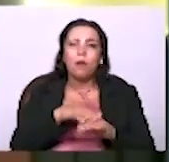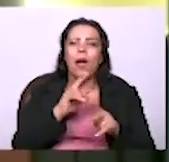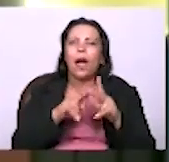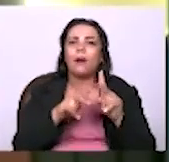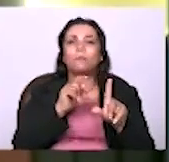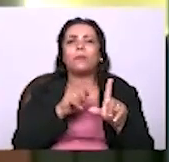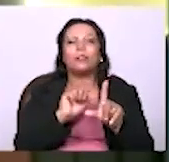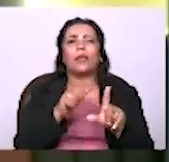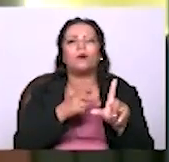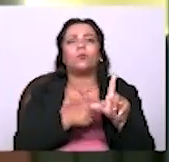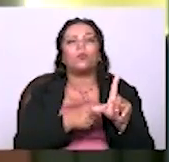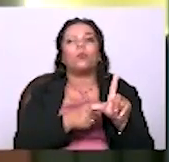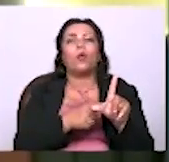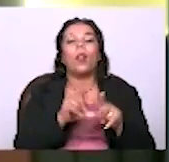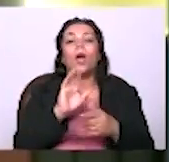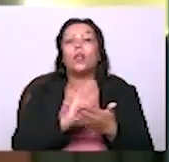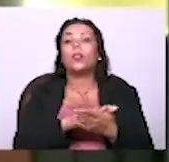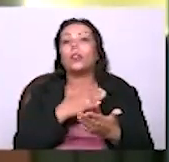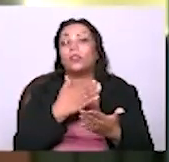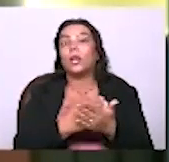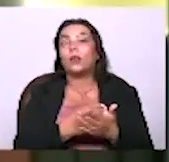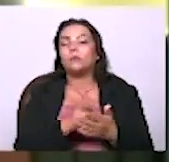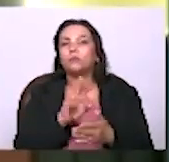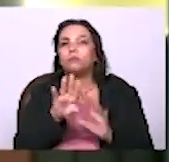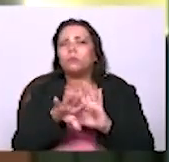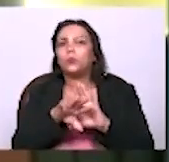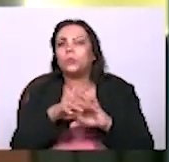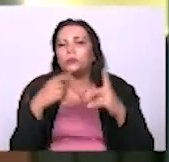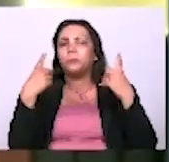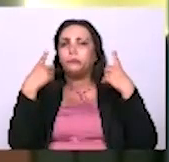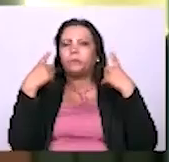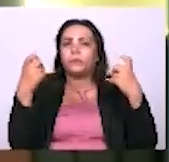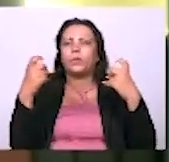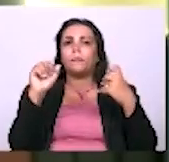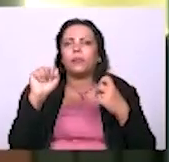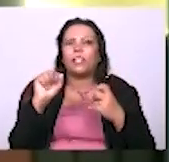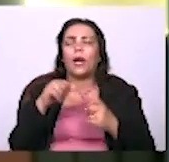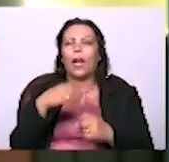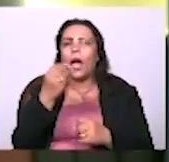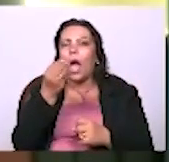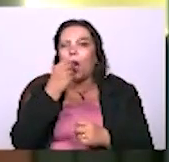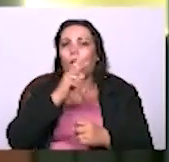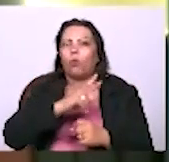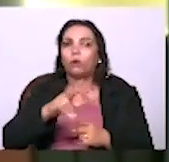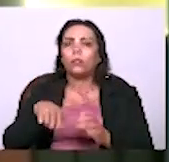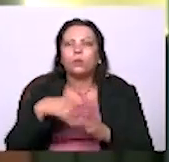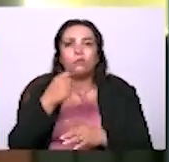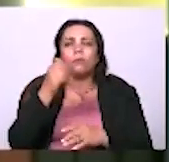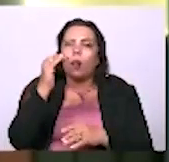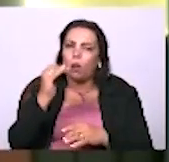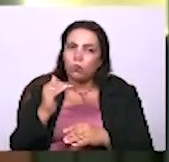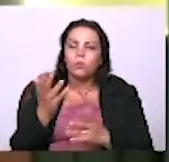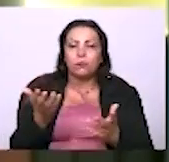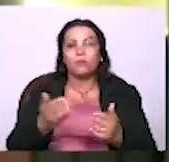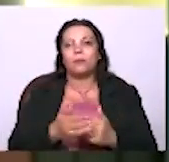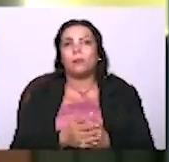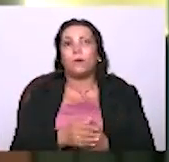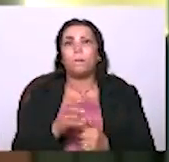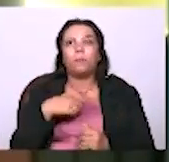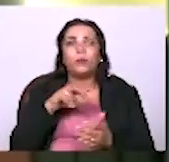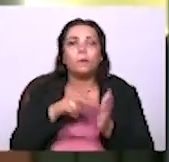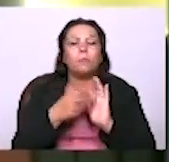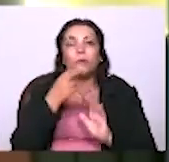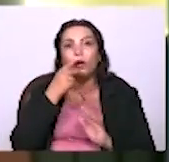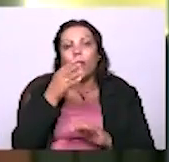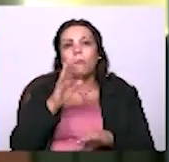بتروليه لكن لما تترجم في مسائل نقل السلع بالتاكيد هتبقى اقل من كده فلما تيجي احنا